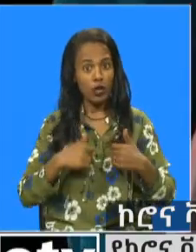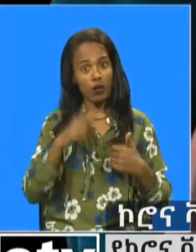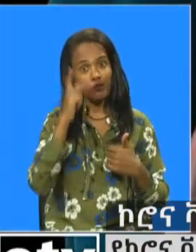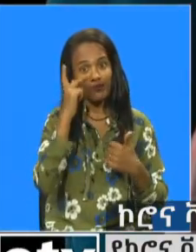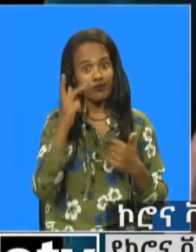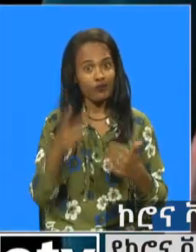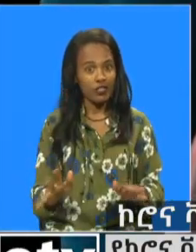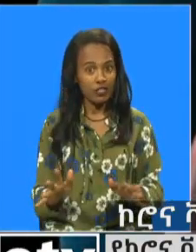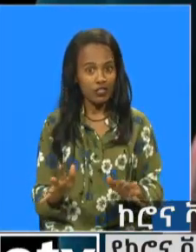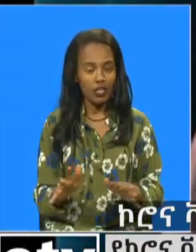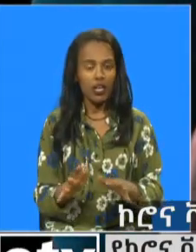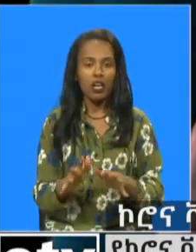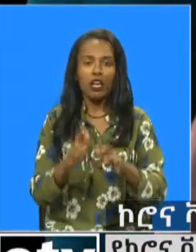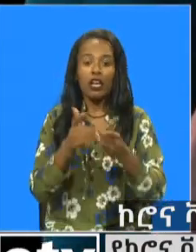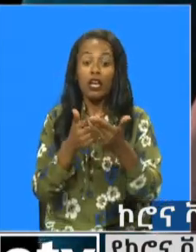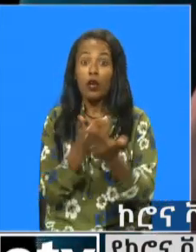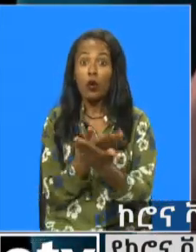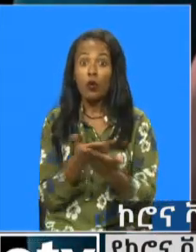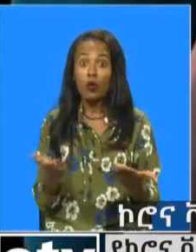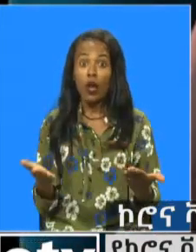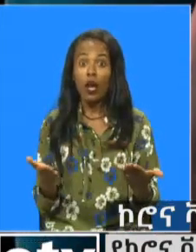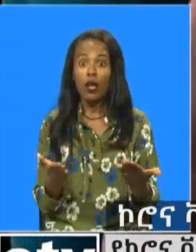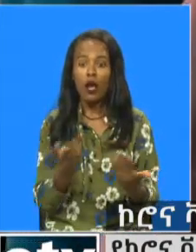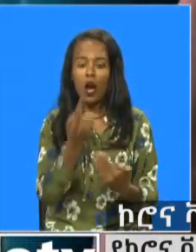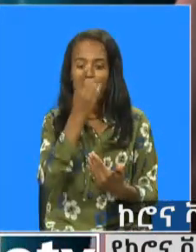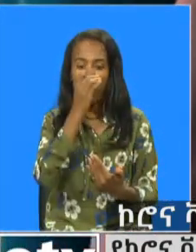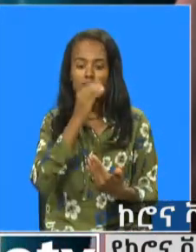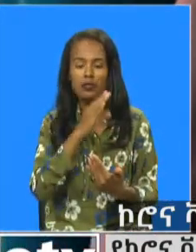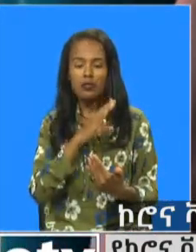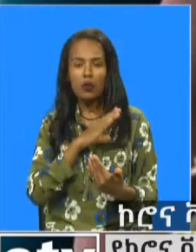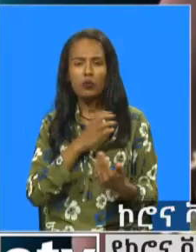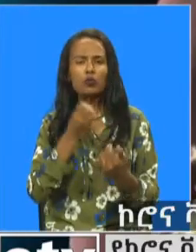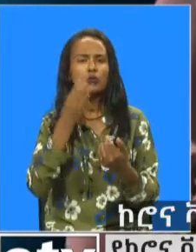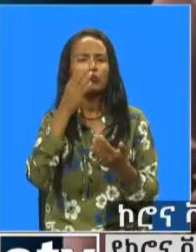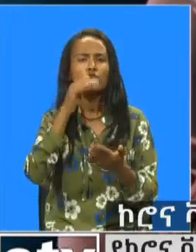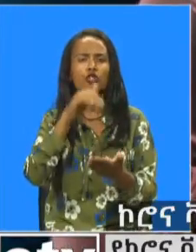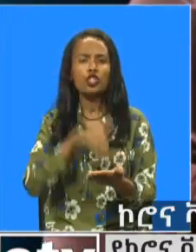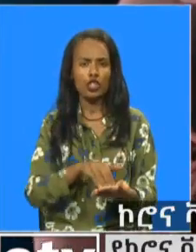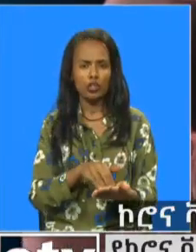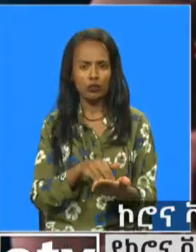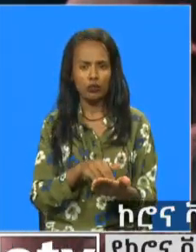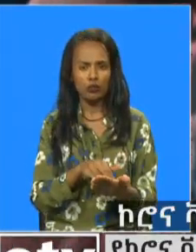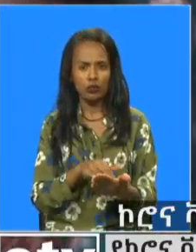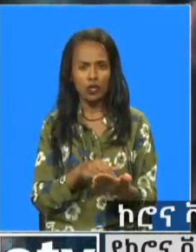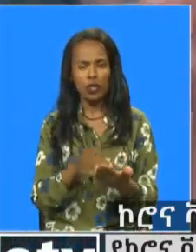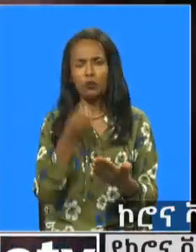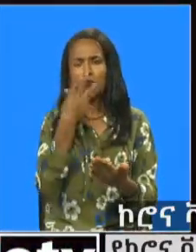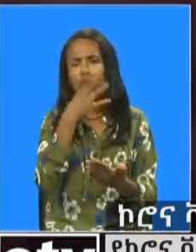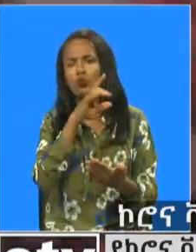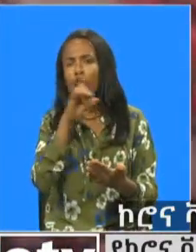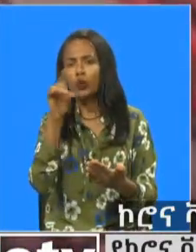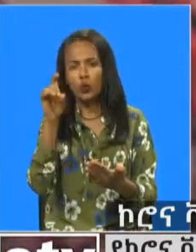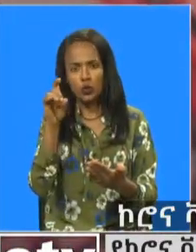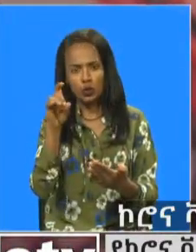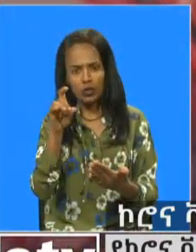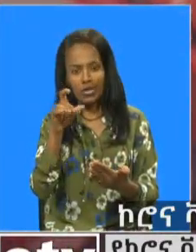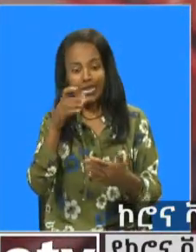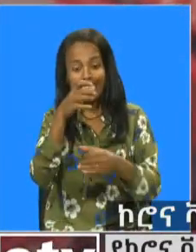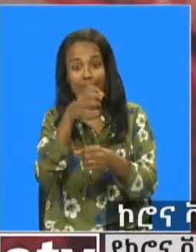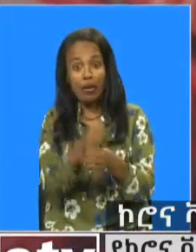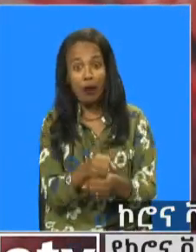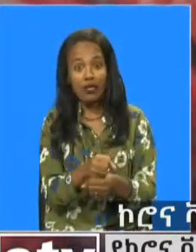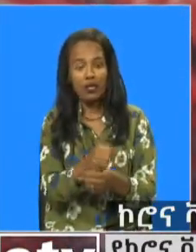አይተናል። ይሄ ጉዳይ አንድ ሰው ብዙ ሺዎችን ብዙ መቶዎችን